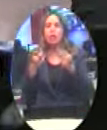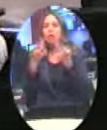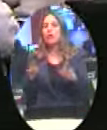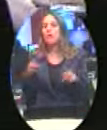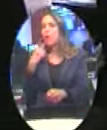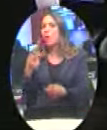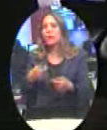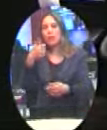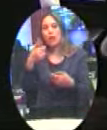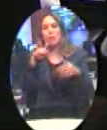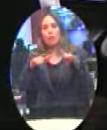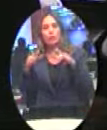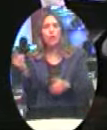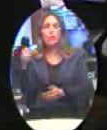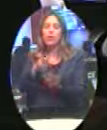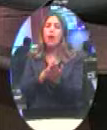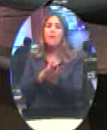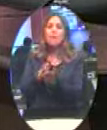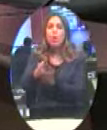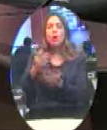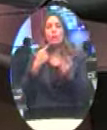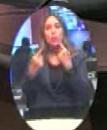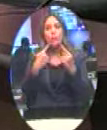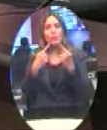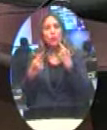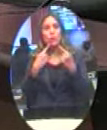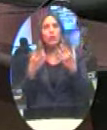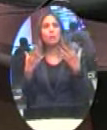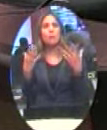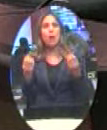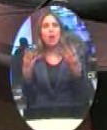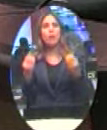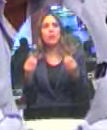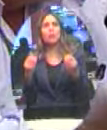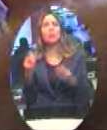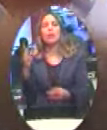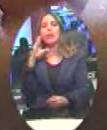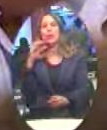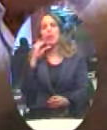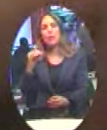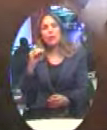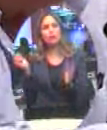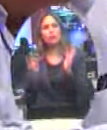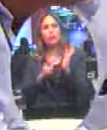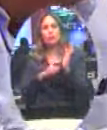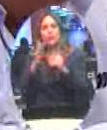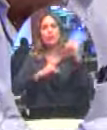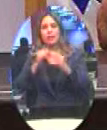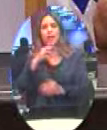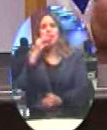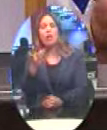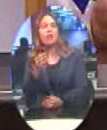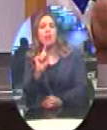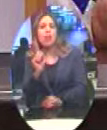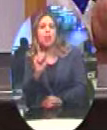הממשלה, שמגיעים בעקביות לדיוני השדולה, מרבים לדבר בלהט על קריאה נחרצת לבנות. השאלה למי הם מפנים את הקריאה?